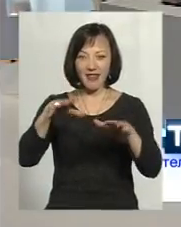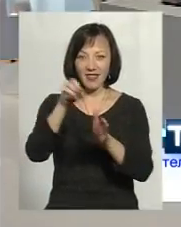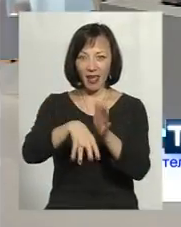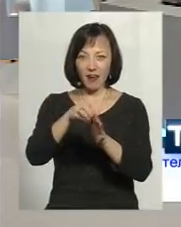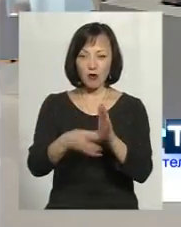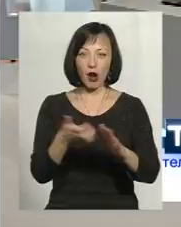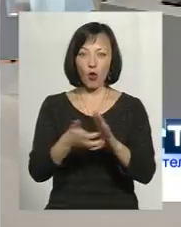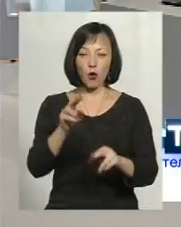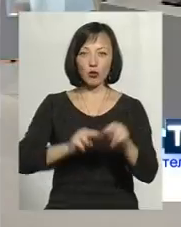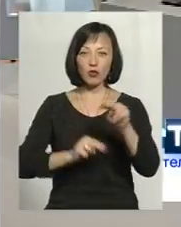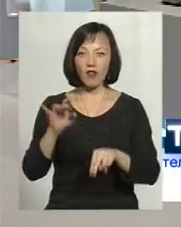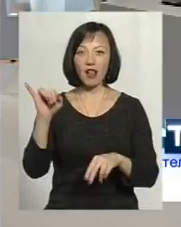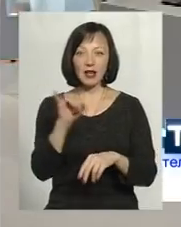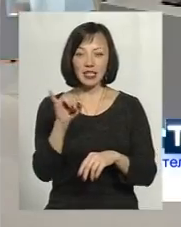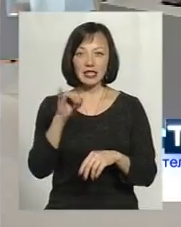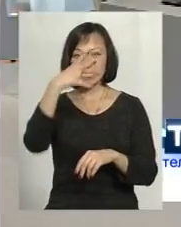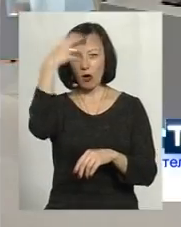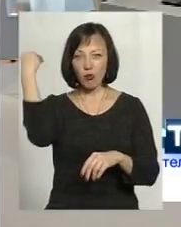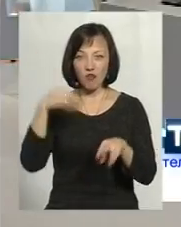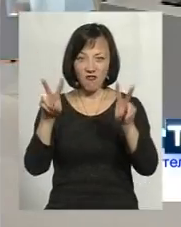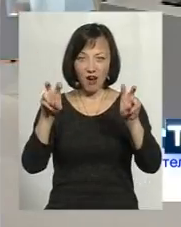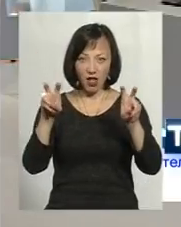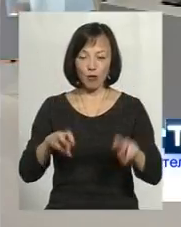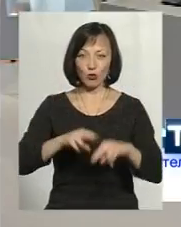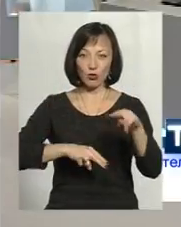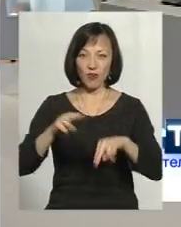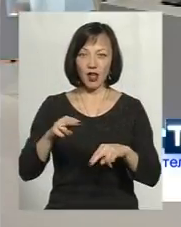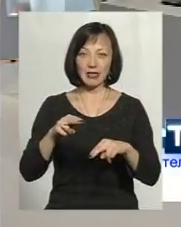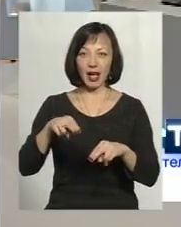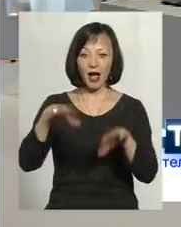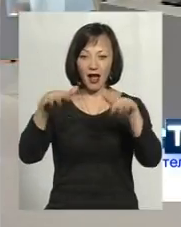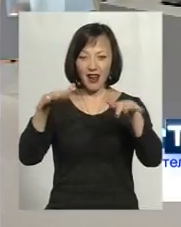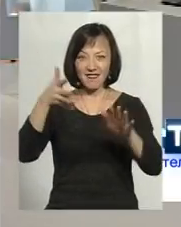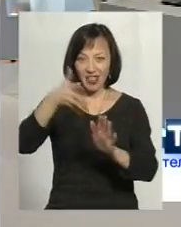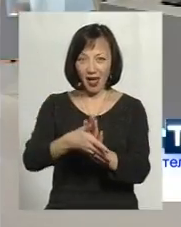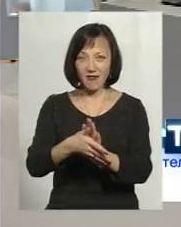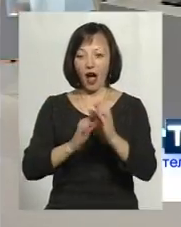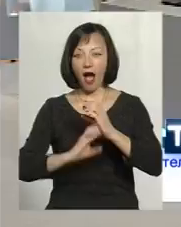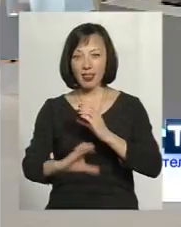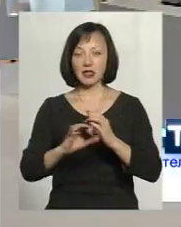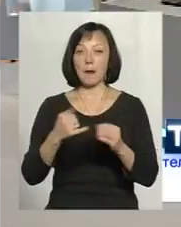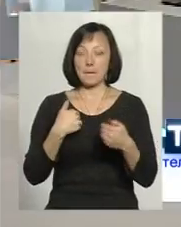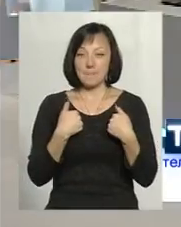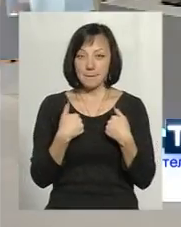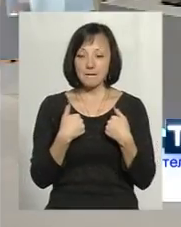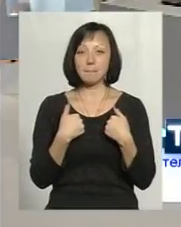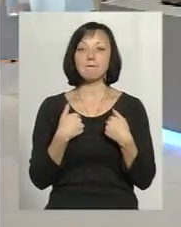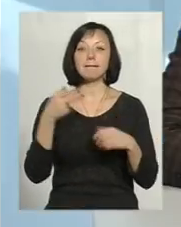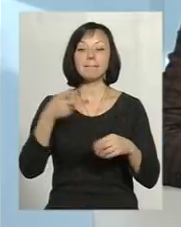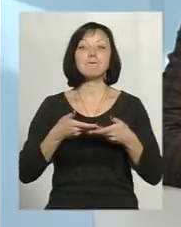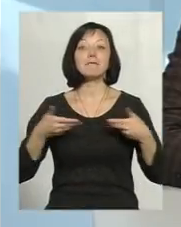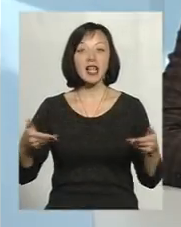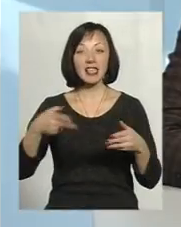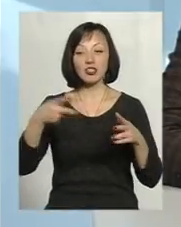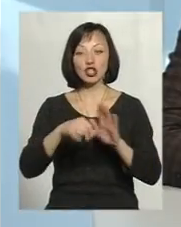що будували і забували в лапках будувати лівневі каналізації. Ми в 2016 році і на